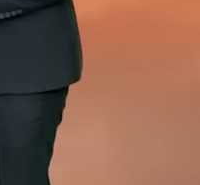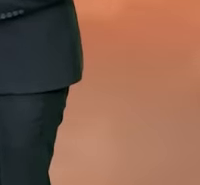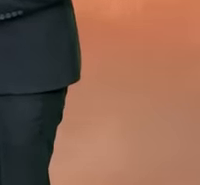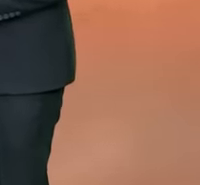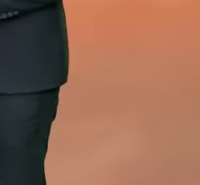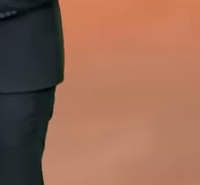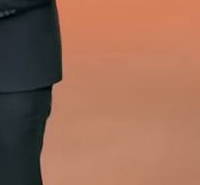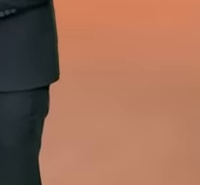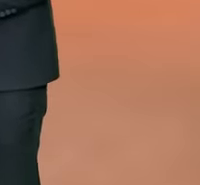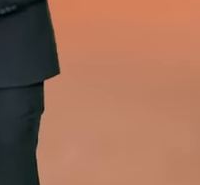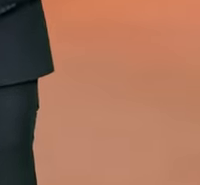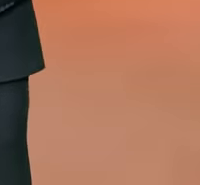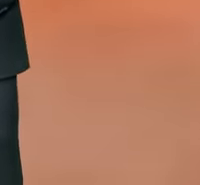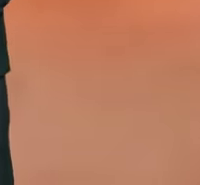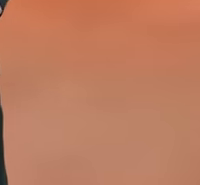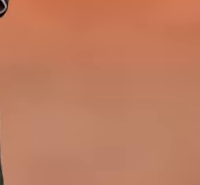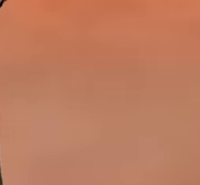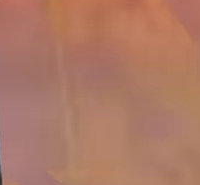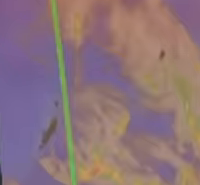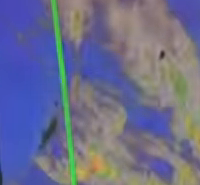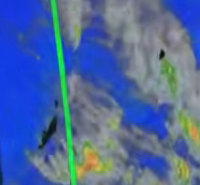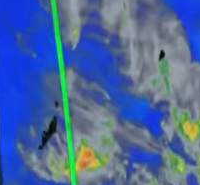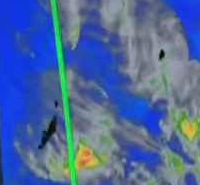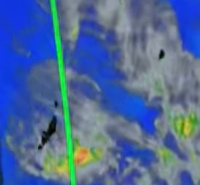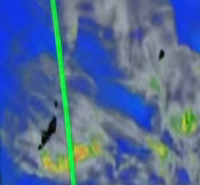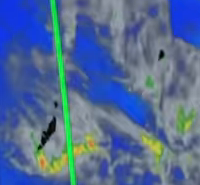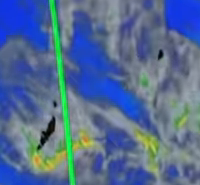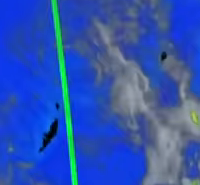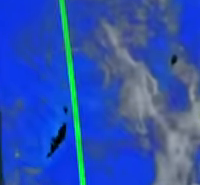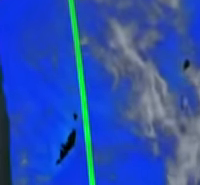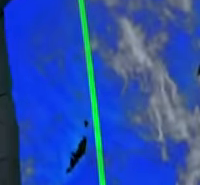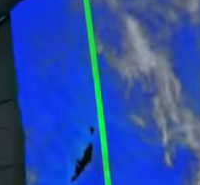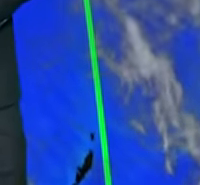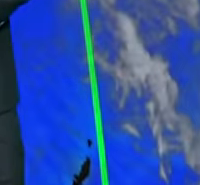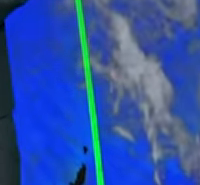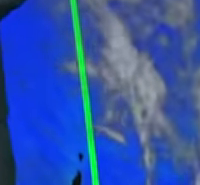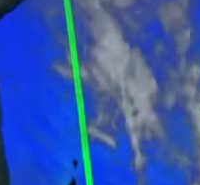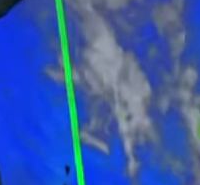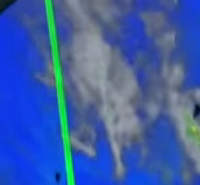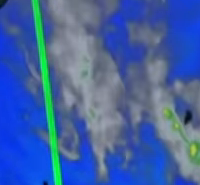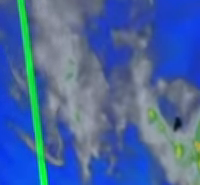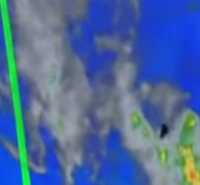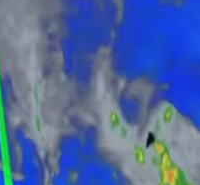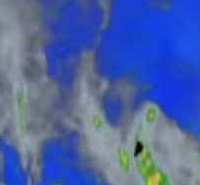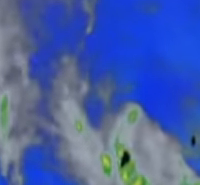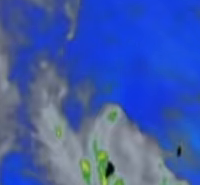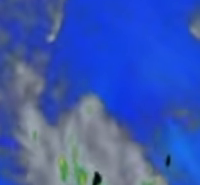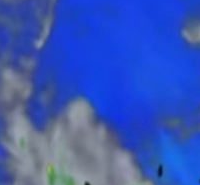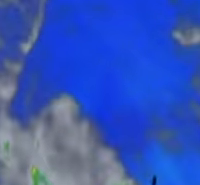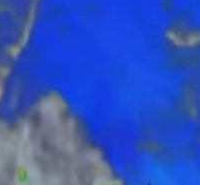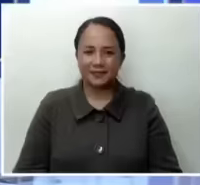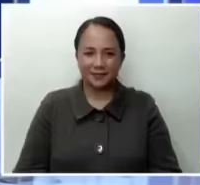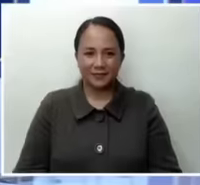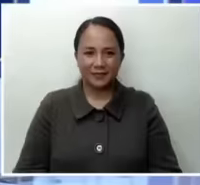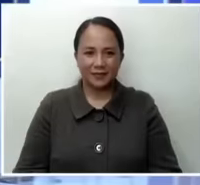Katbalogan at sa Iloilo City. At yun po ang update sa lagay ng panahon. Ako po si Ariel Rojas. Ingat ka, pamilya!